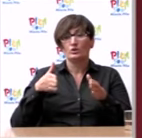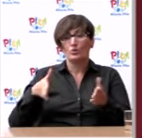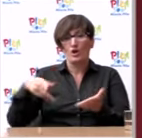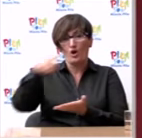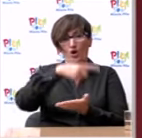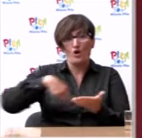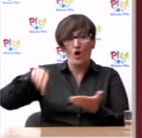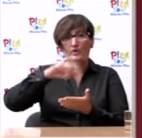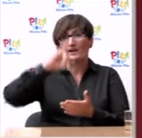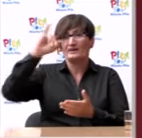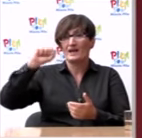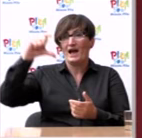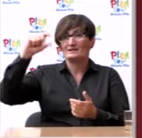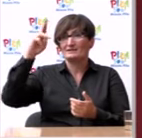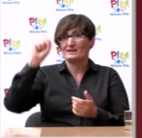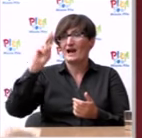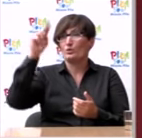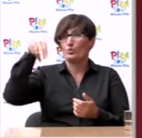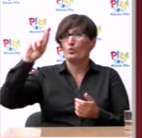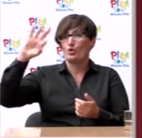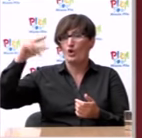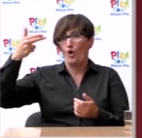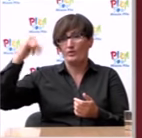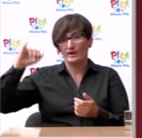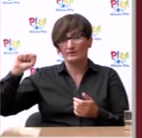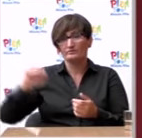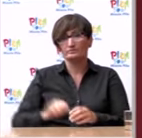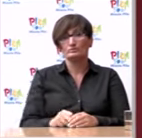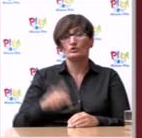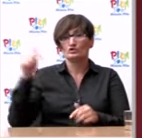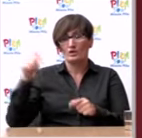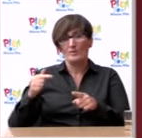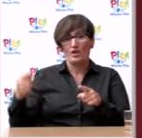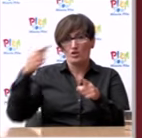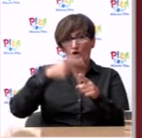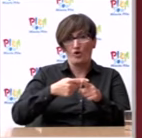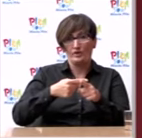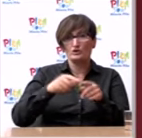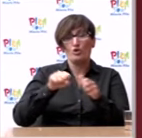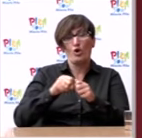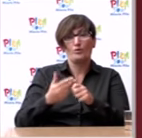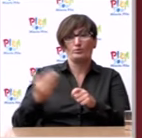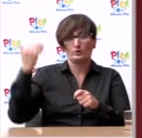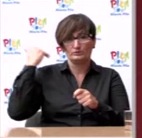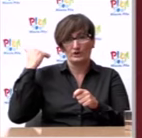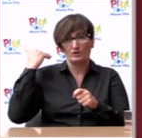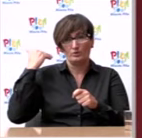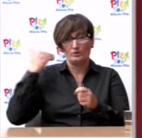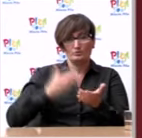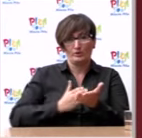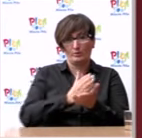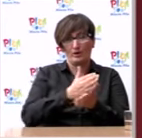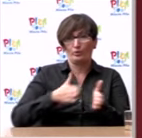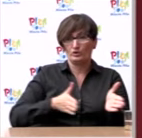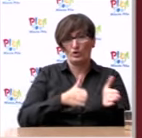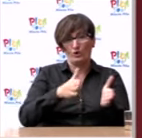w tym nowym przebiegu do rynku. Trzeba dodać do poprzedniego przebiegu